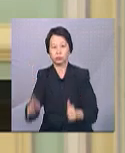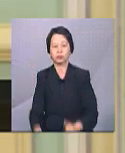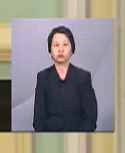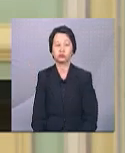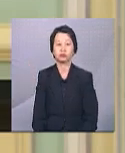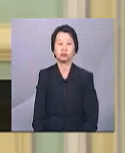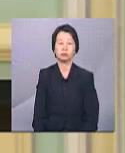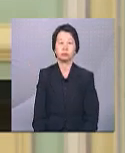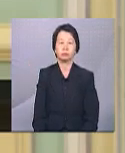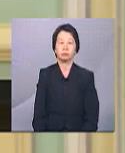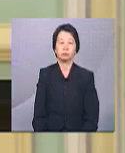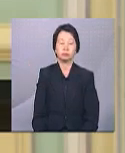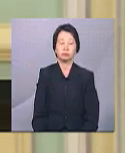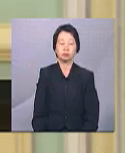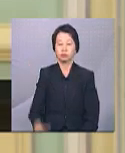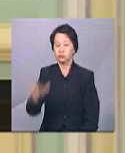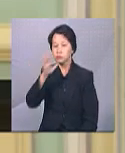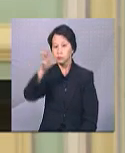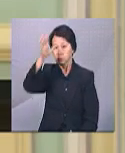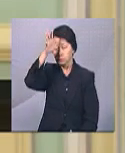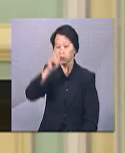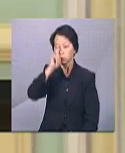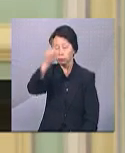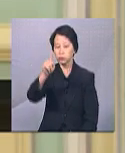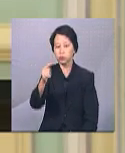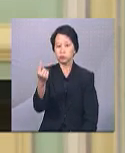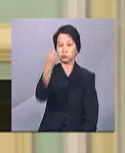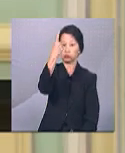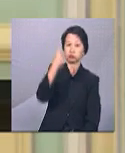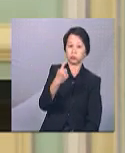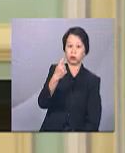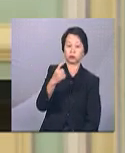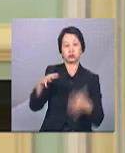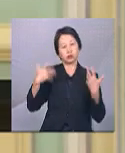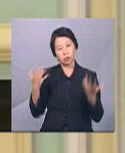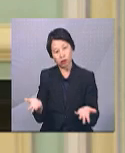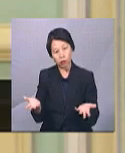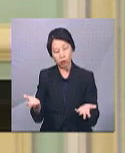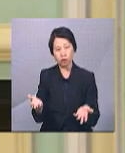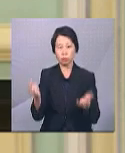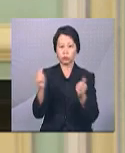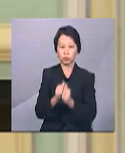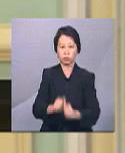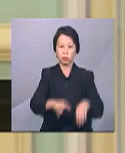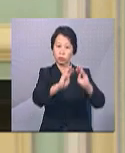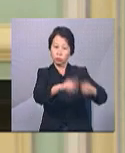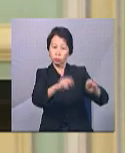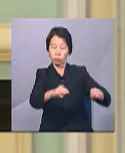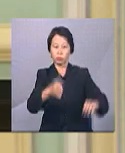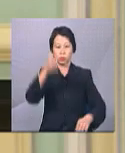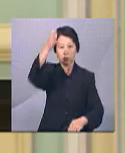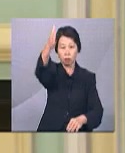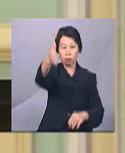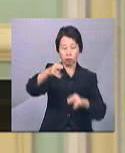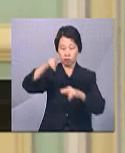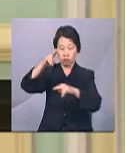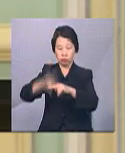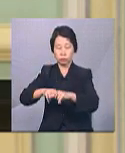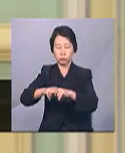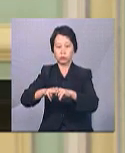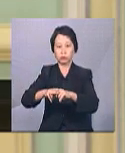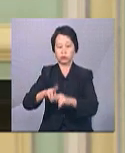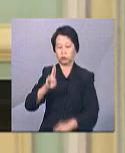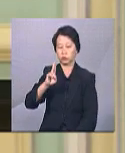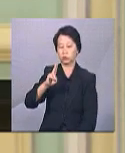Hai ibubapa tentu bertanya Bagaimana pula dengan murid-murid yang bakal menduduki peperiksaan